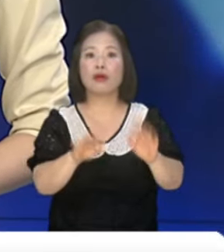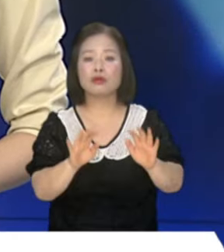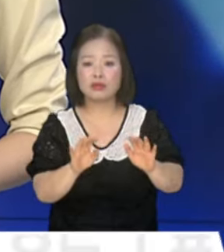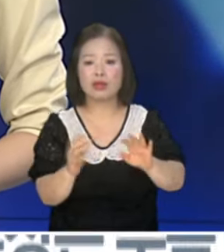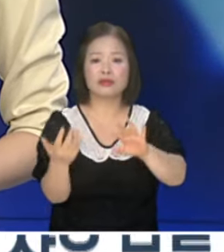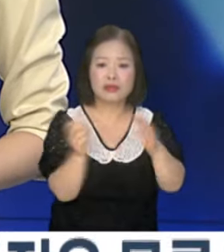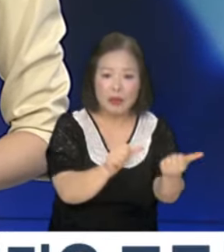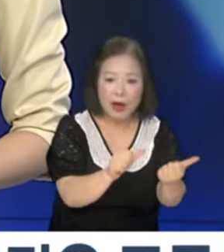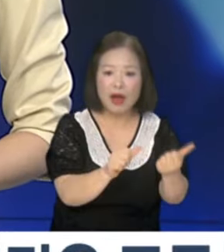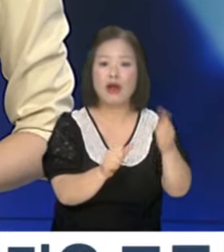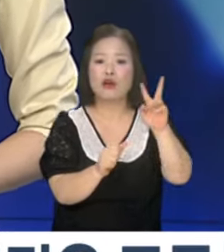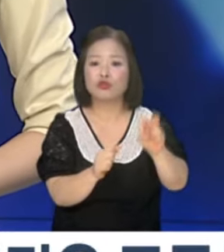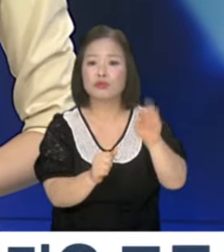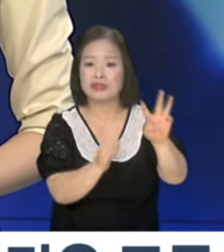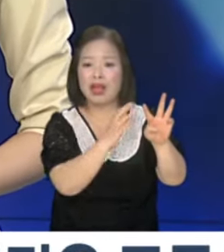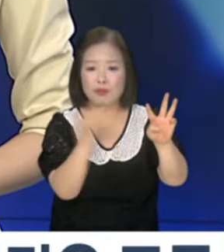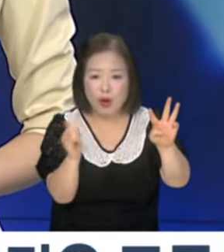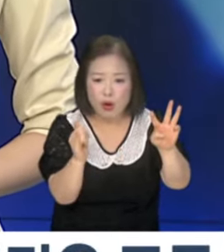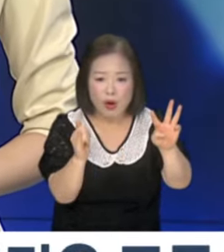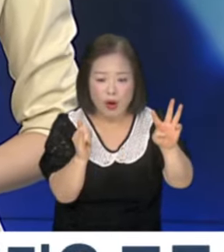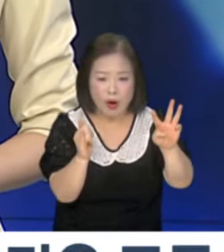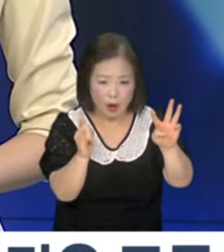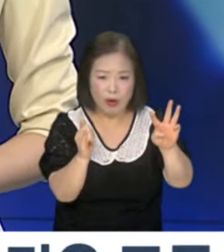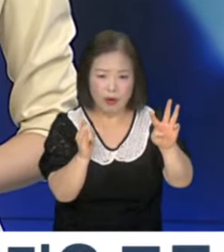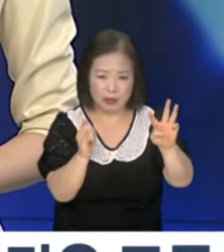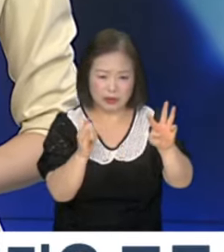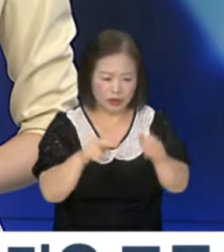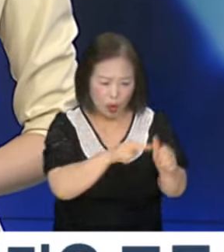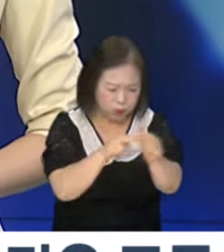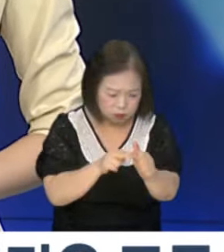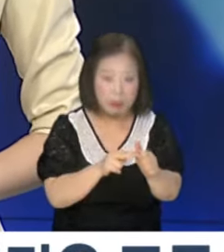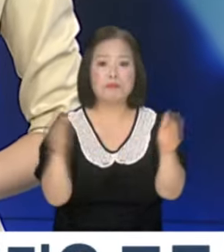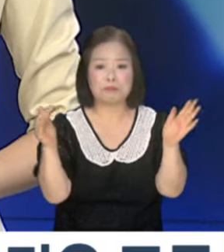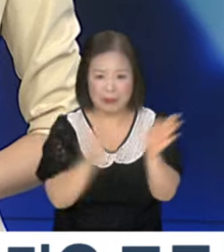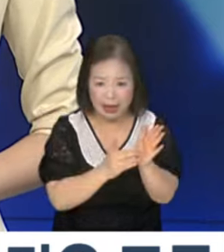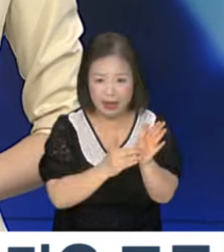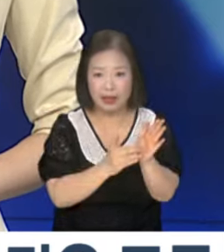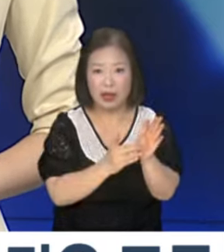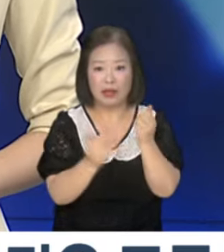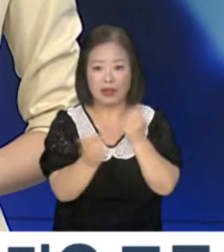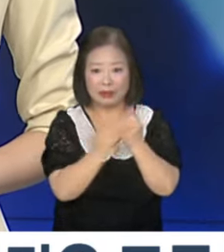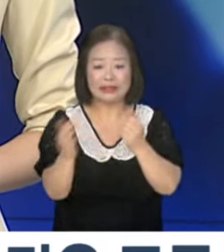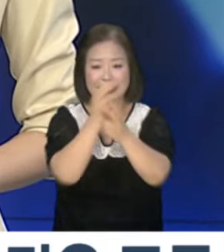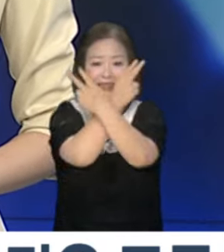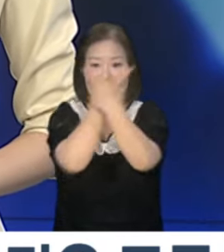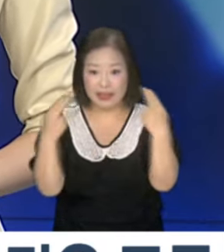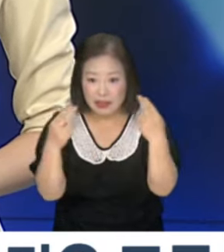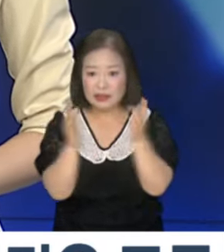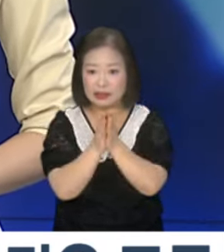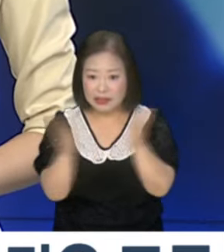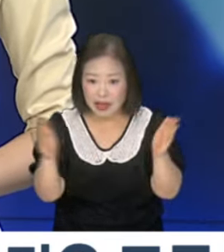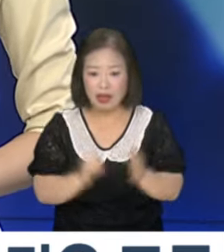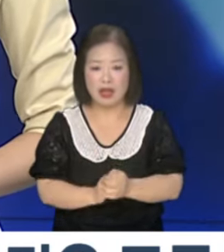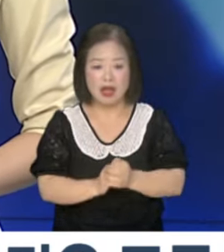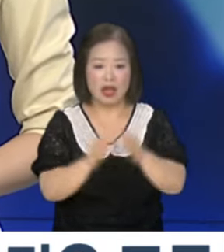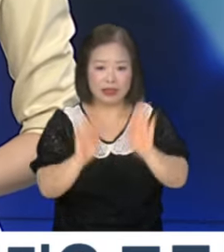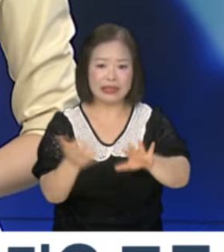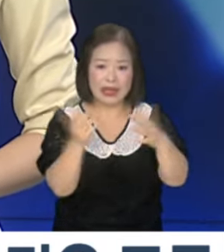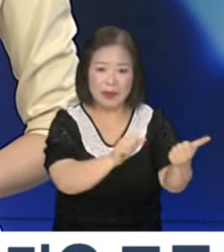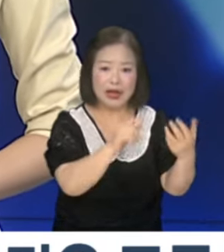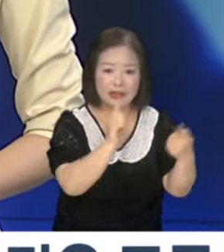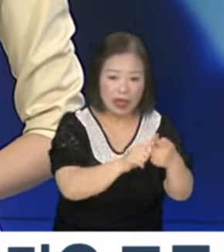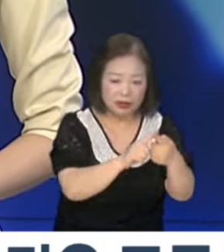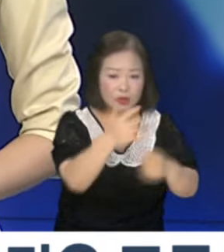사망자 23명의 신원이 모두 확인되면서 장례 절차 논의도 본격화할 것으로 보입니다. 사망 통보를 받은 유족들은